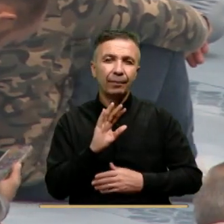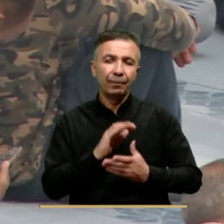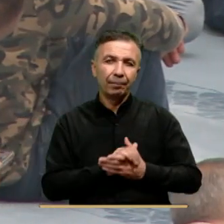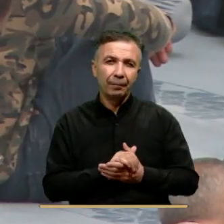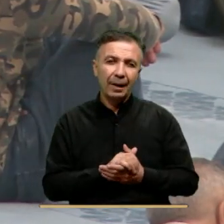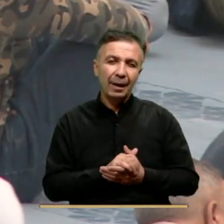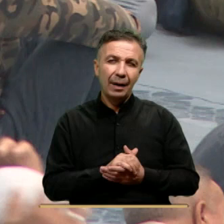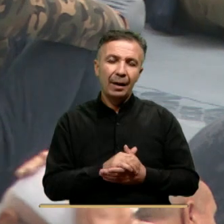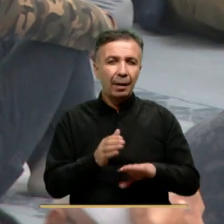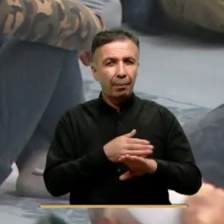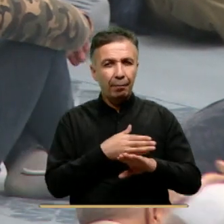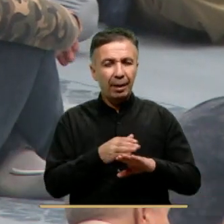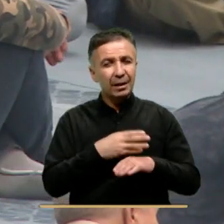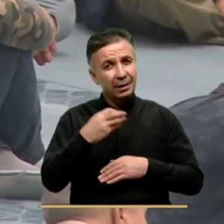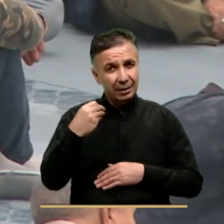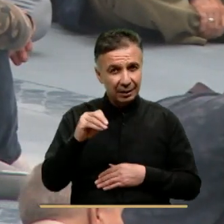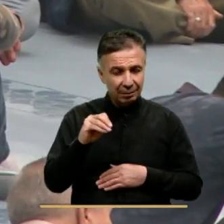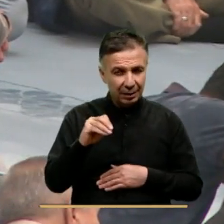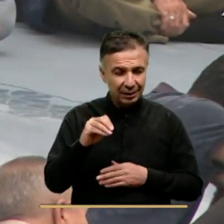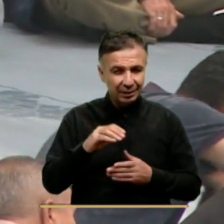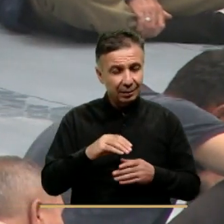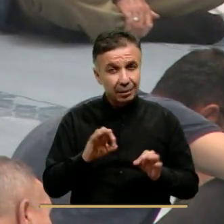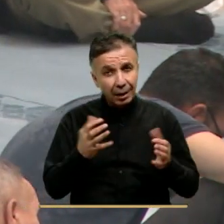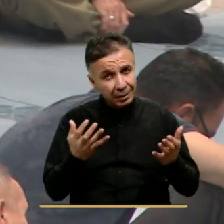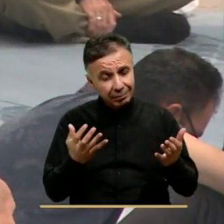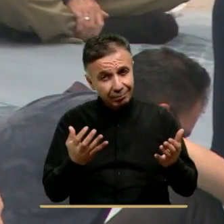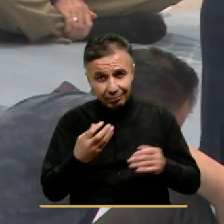değildir malını satması ama